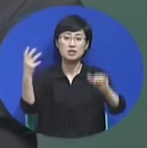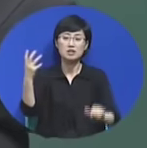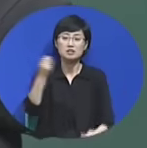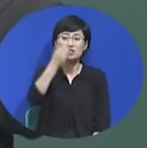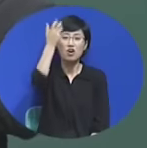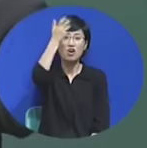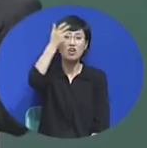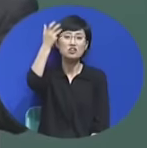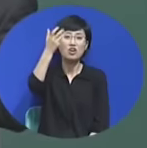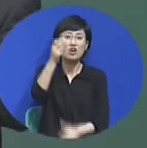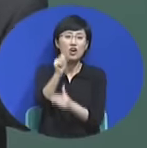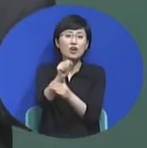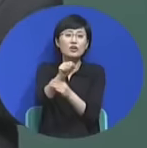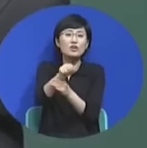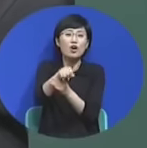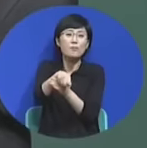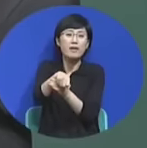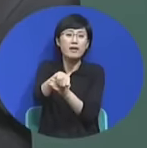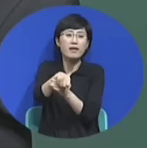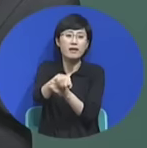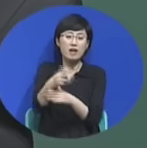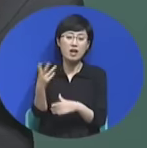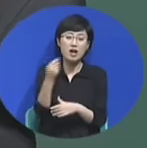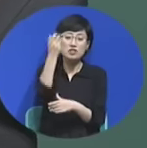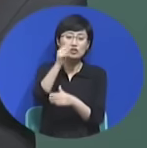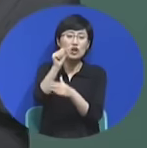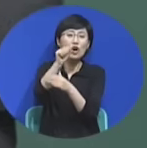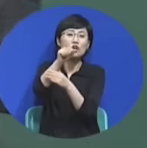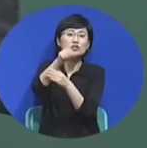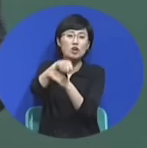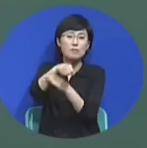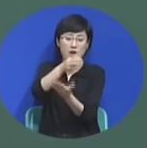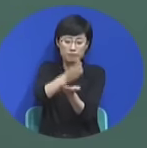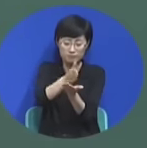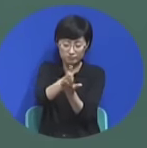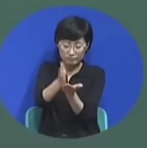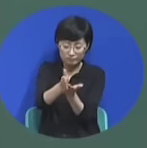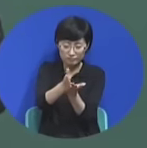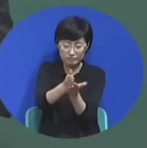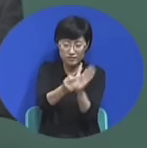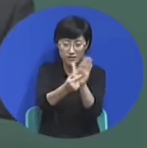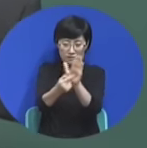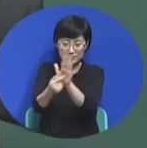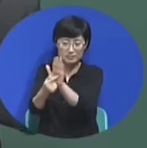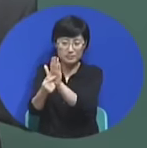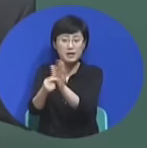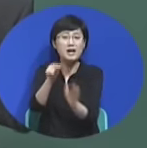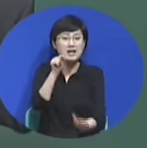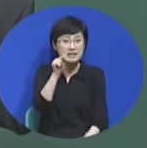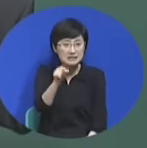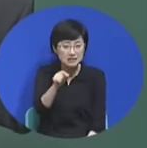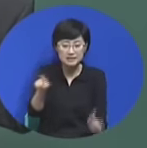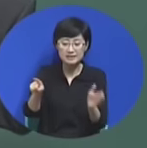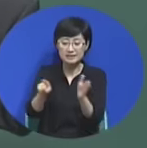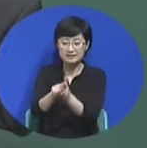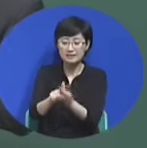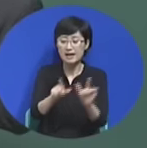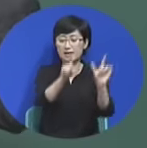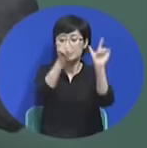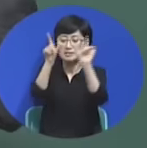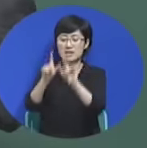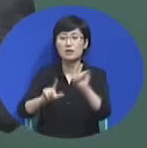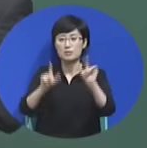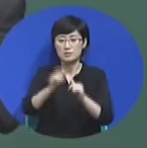성령의 열매가 막 드러나기 시작합니다. 不断地彰显出圣灵的果子来. 자, 이게 신앙생활이에요. 这才是信仰生活. 우리 인생의 여정 속에